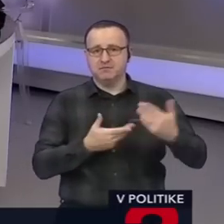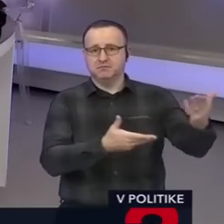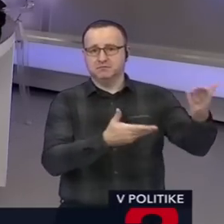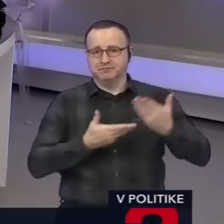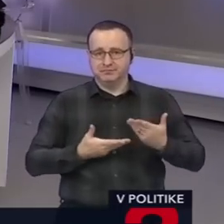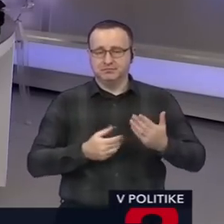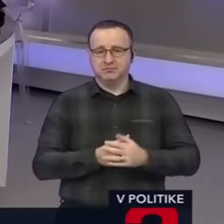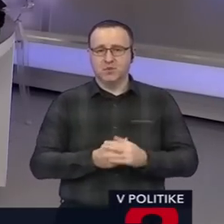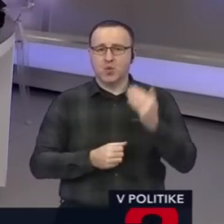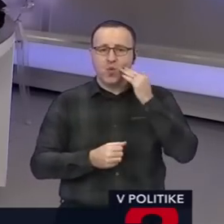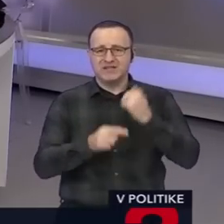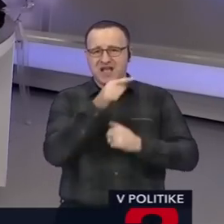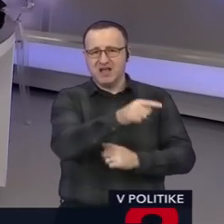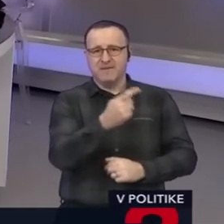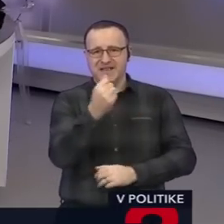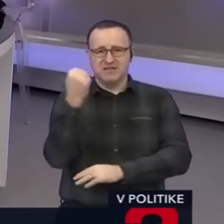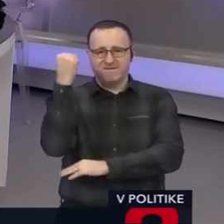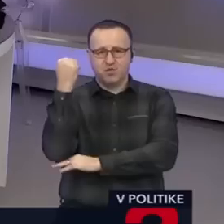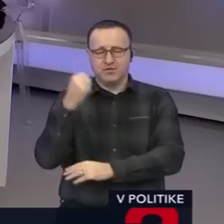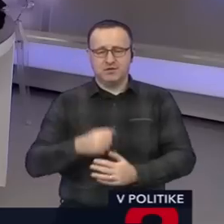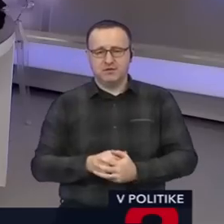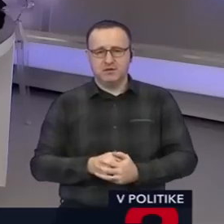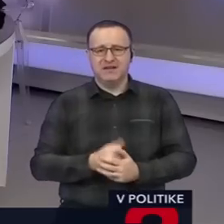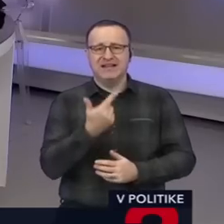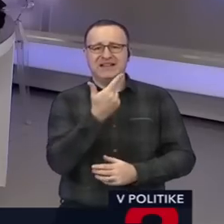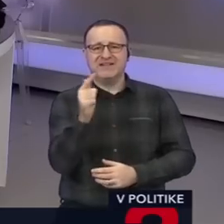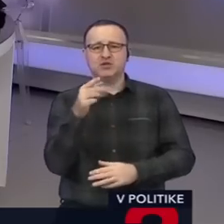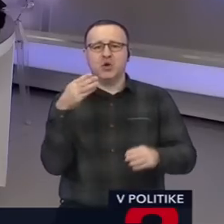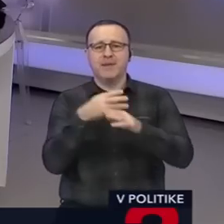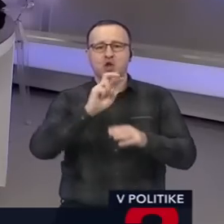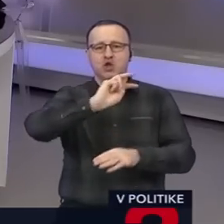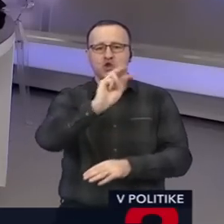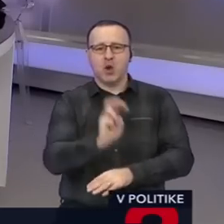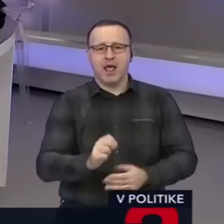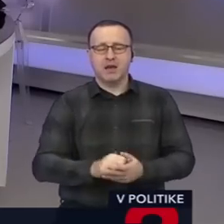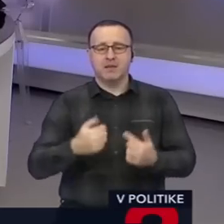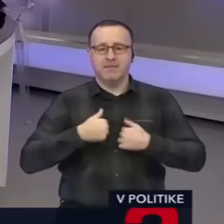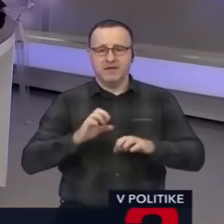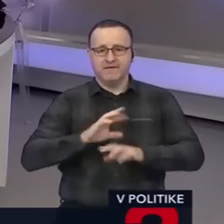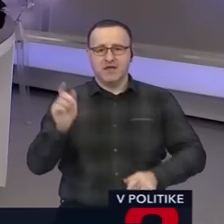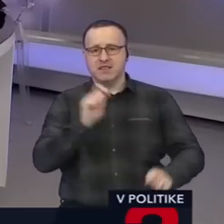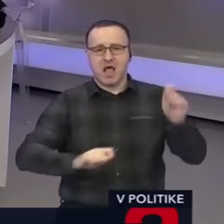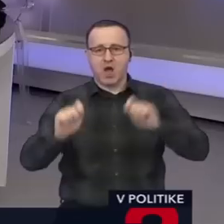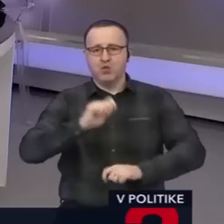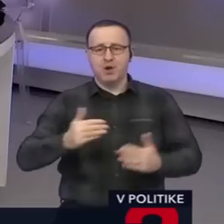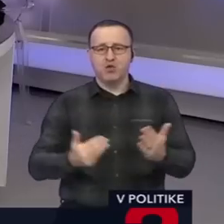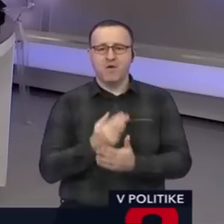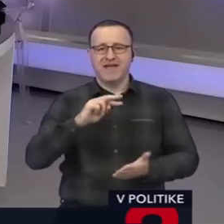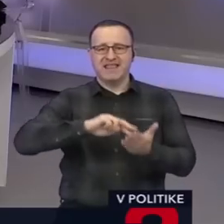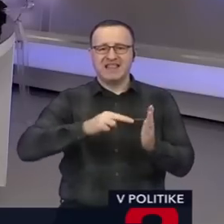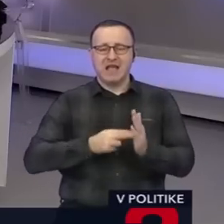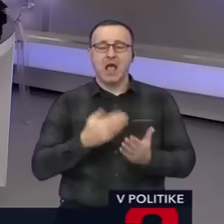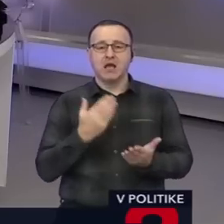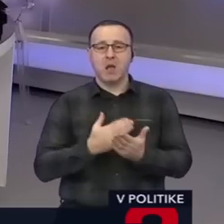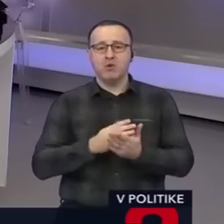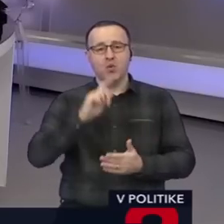ich fondov FMF fondov 200 miliónov dolárov, za ktoré si môžeme nakúpiť novú techniku. Nebolo by sa to udialo, keby sme nepristúpili k tej